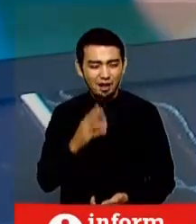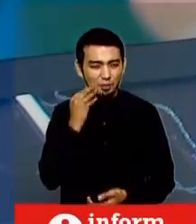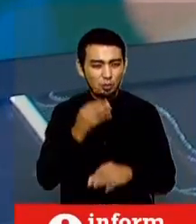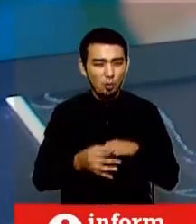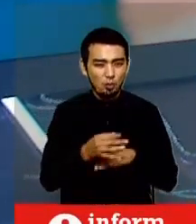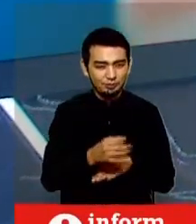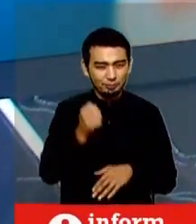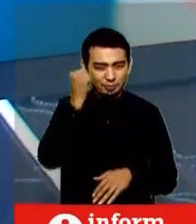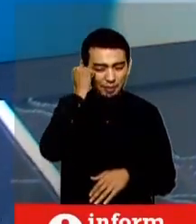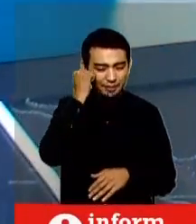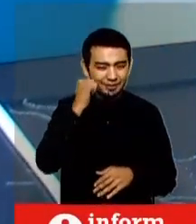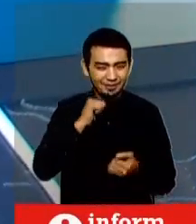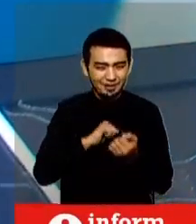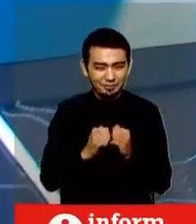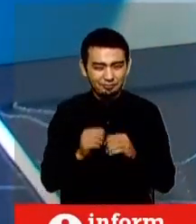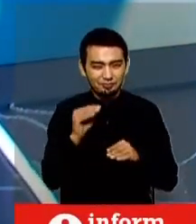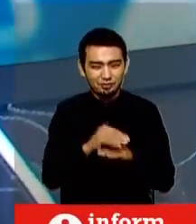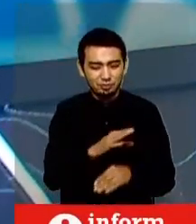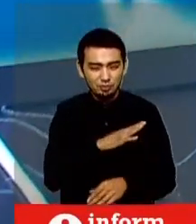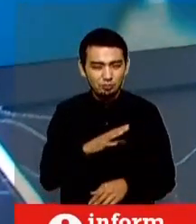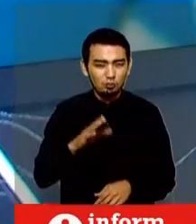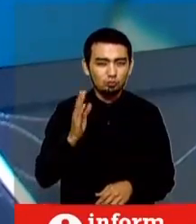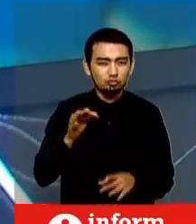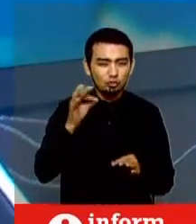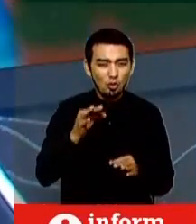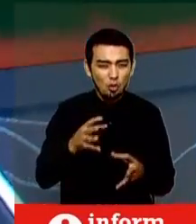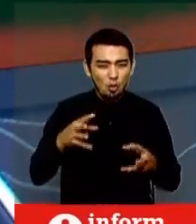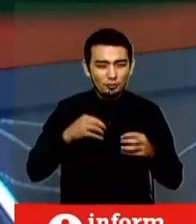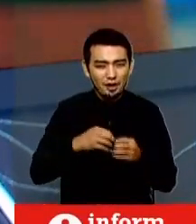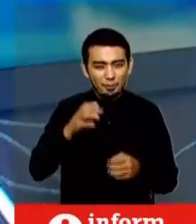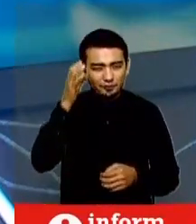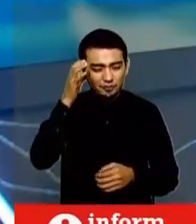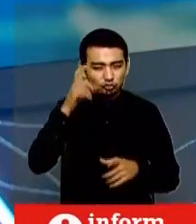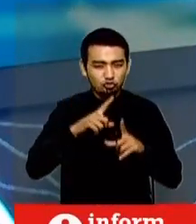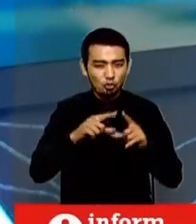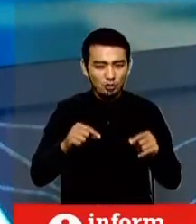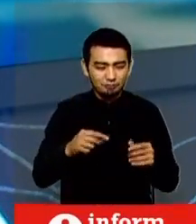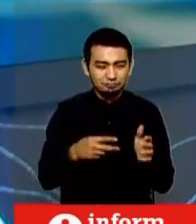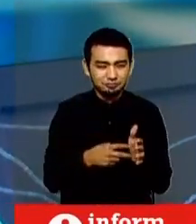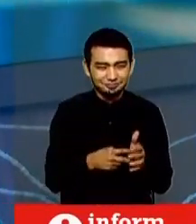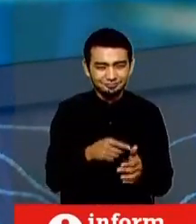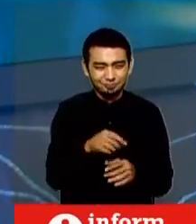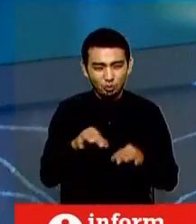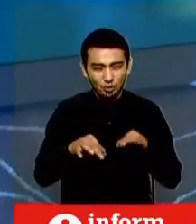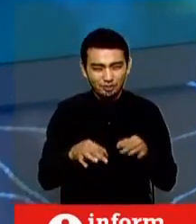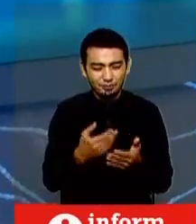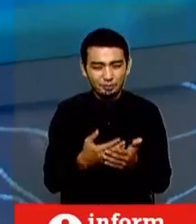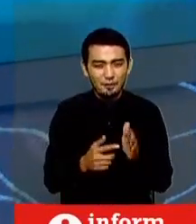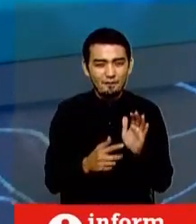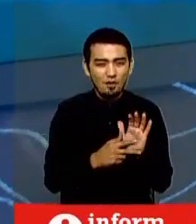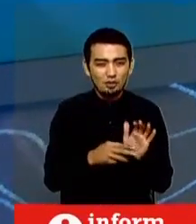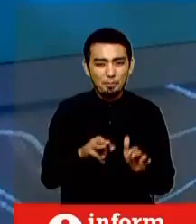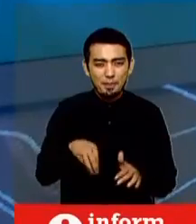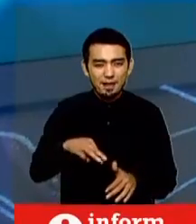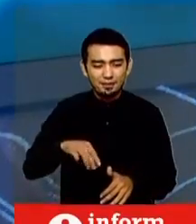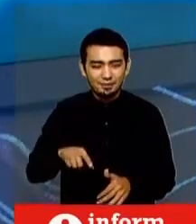заложили памятный камень на месте будущей суперсовременной общеобразовательной школы. Стоимость частного проекта превышает 8 миллиардов